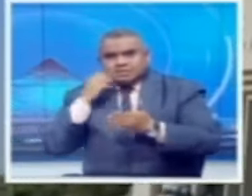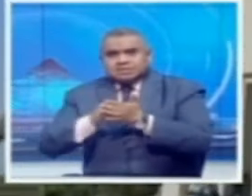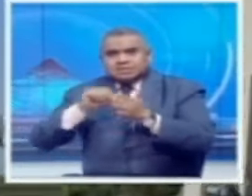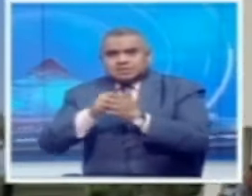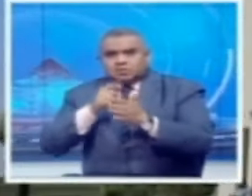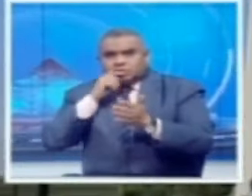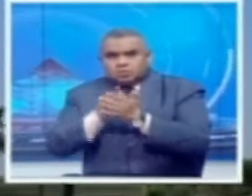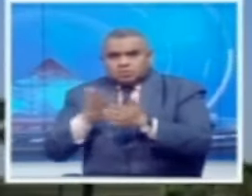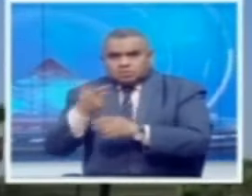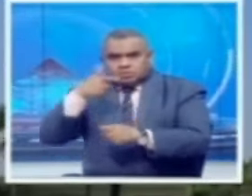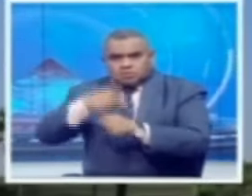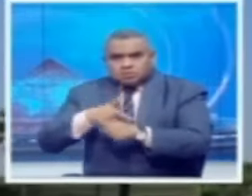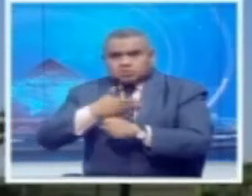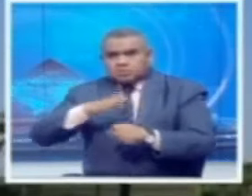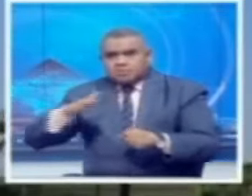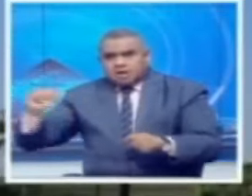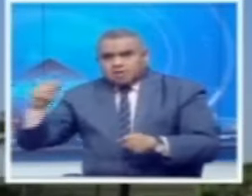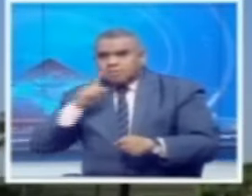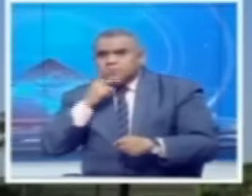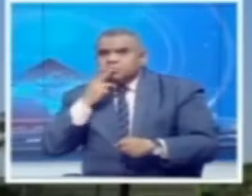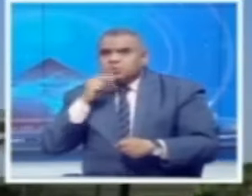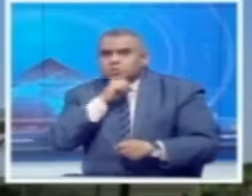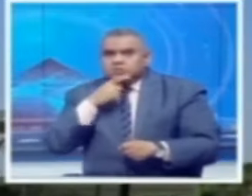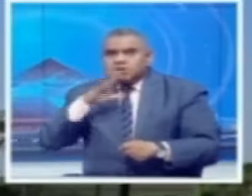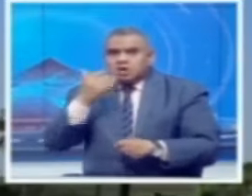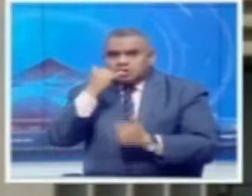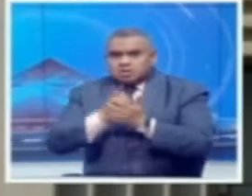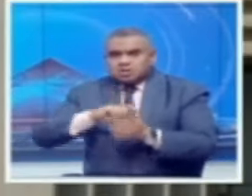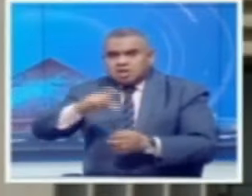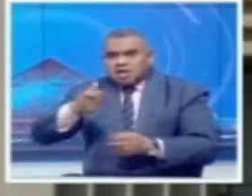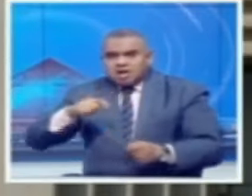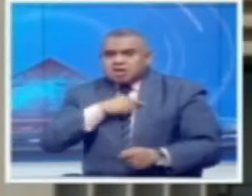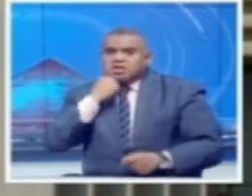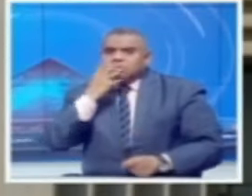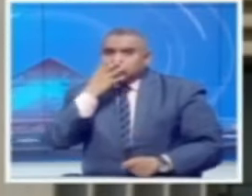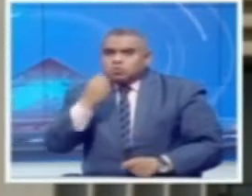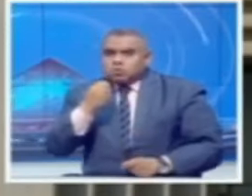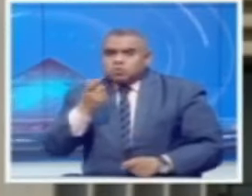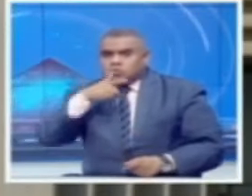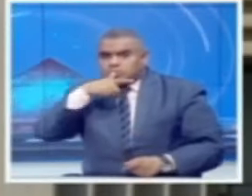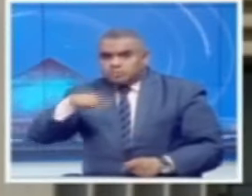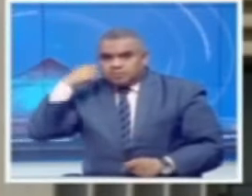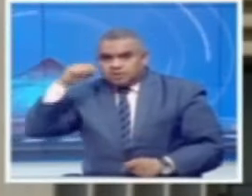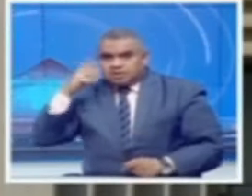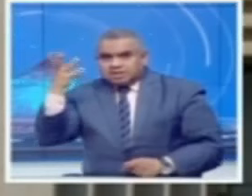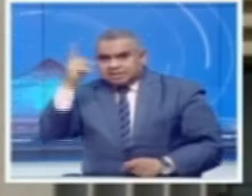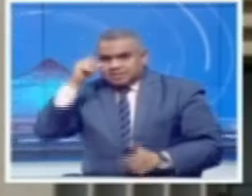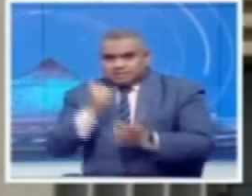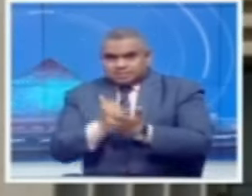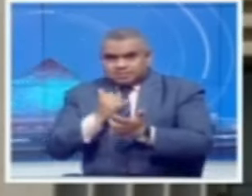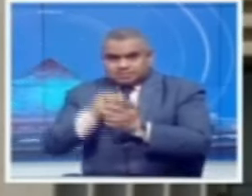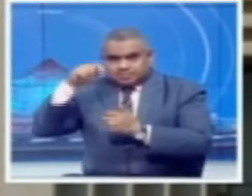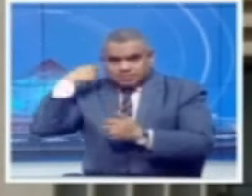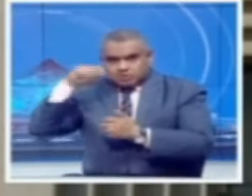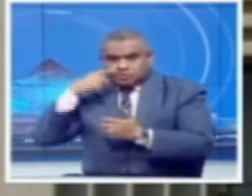الجديدة وحقول البترول شرق البحر المتوسط وخاصة حقل ظهر. وأشار رئيس نايلسات أن توفير